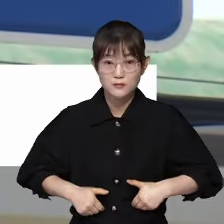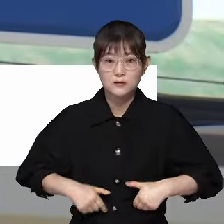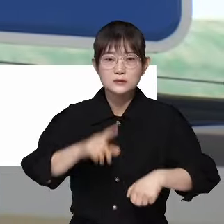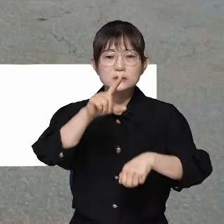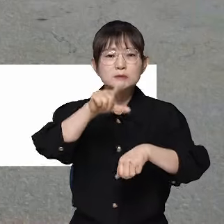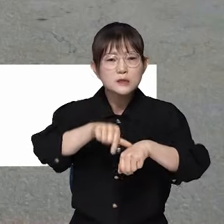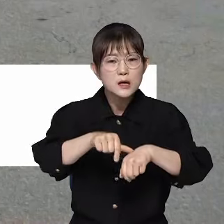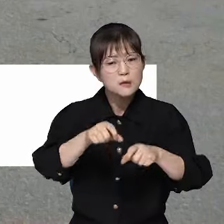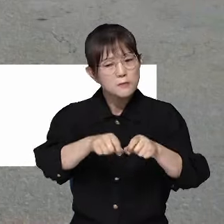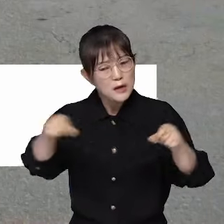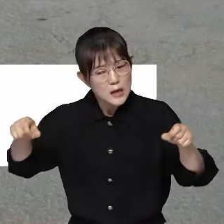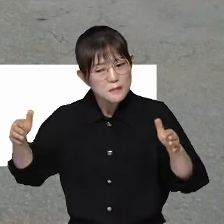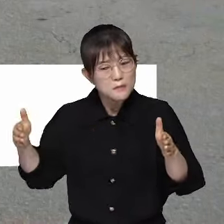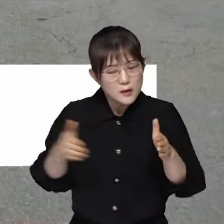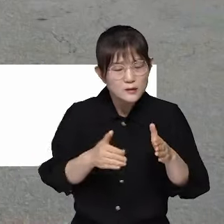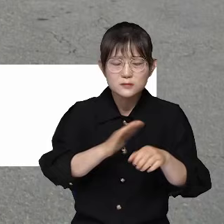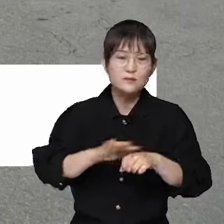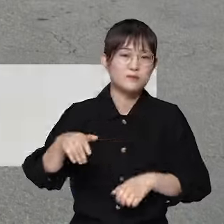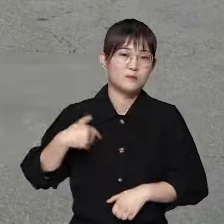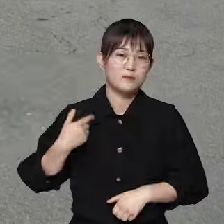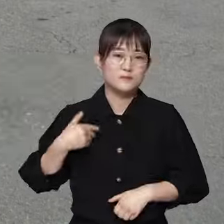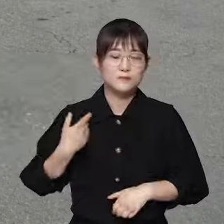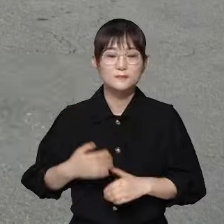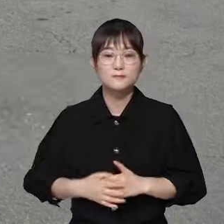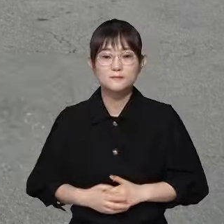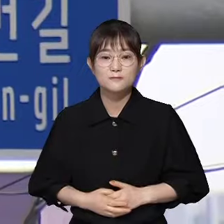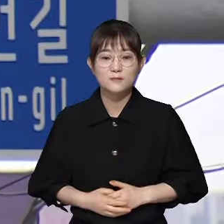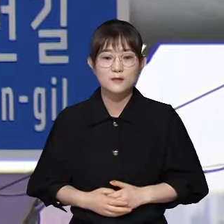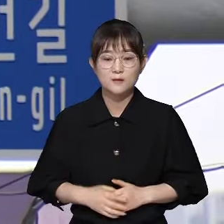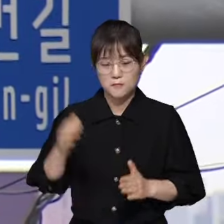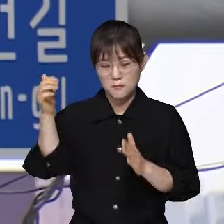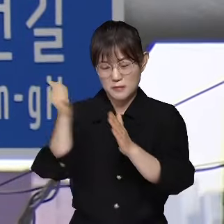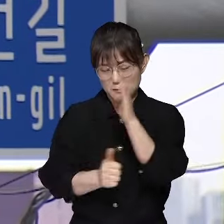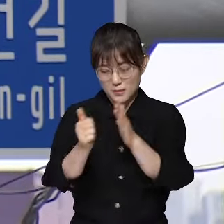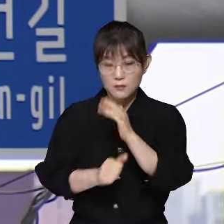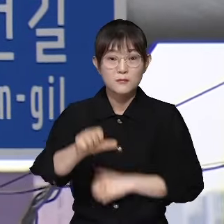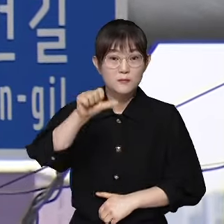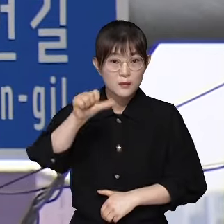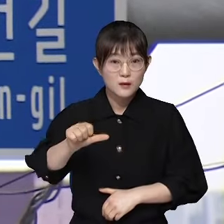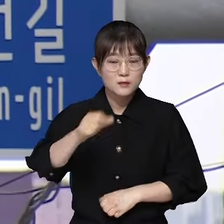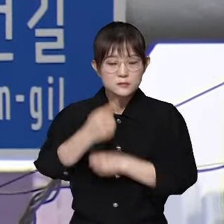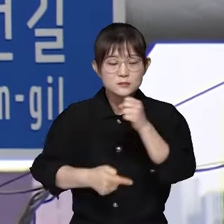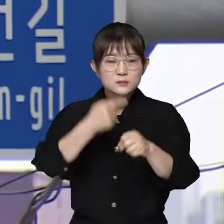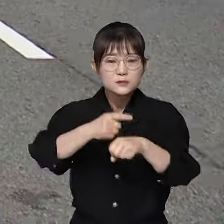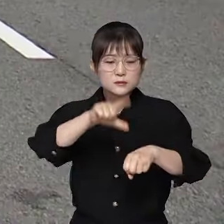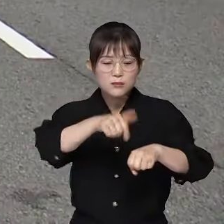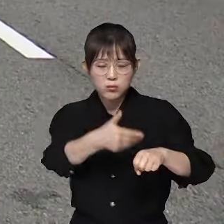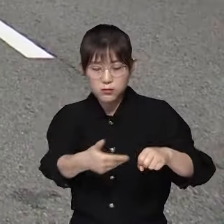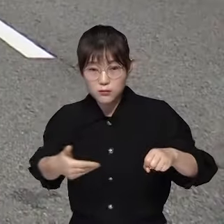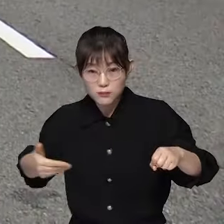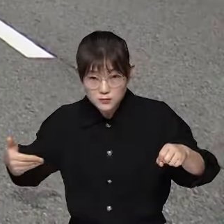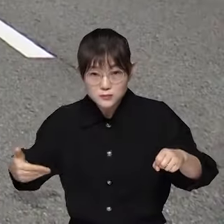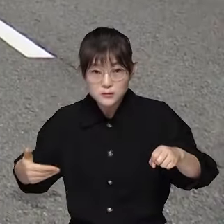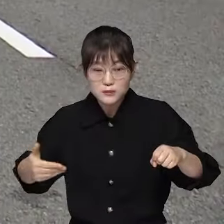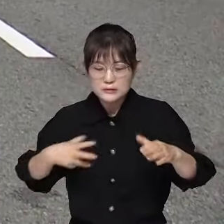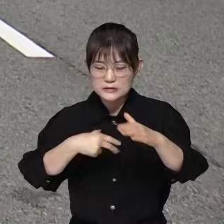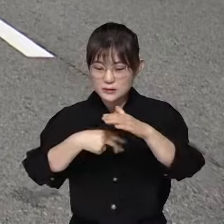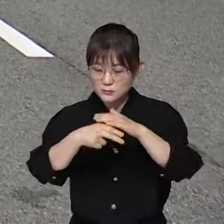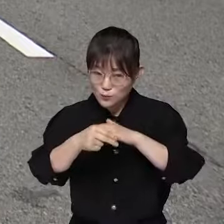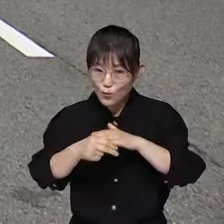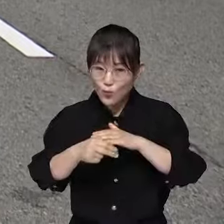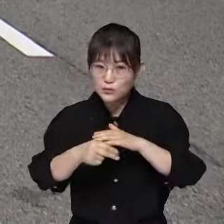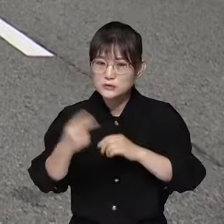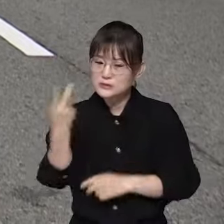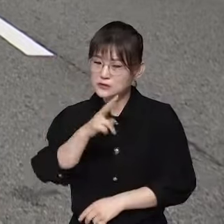시간이 얼마나 걸릴지 장담할 수 없습니다. 다섯 차례 유찰로 이미 1년을 허비한 상황에서 2호선 2단계